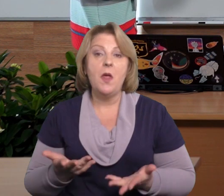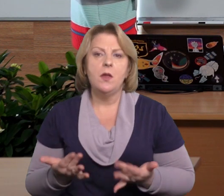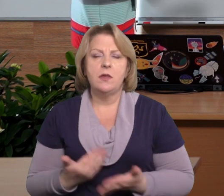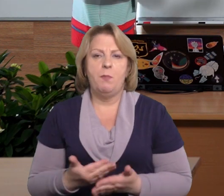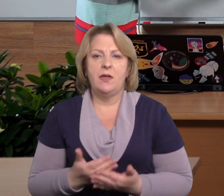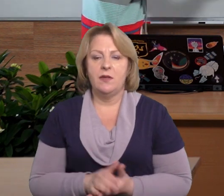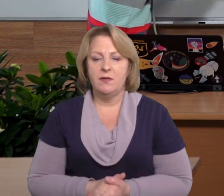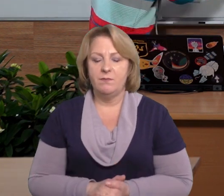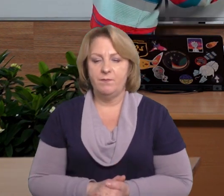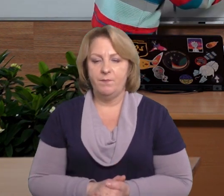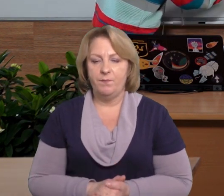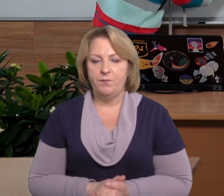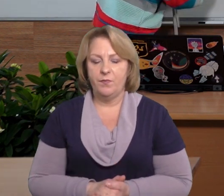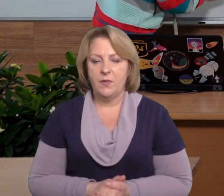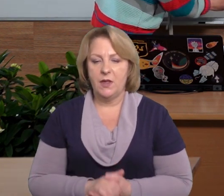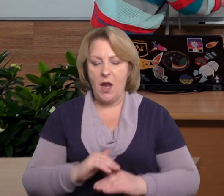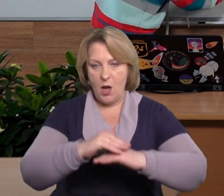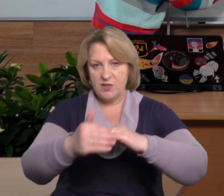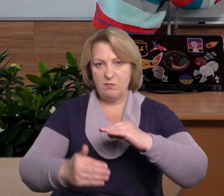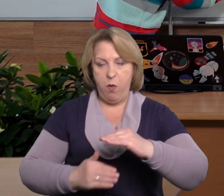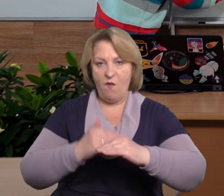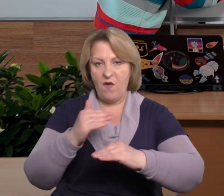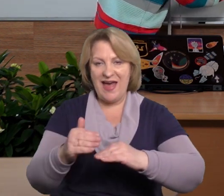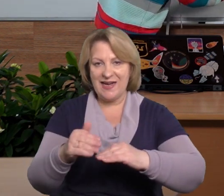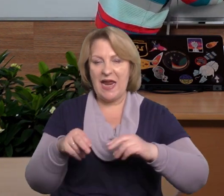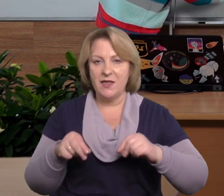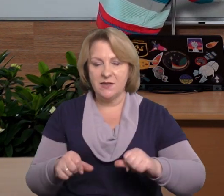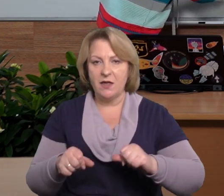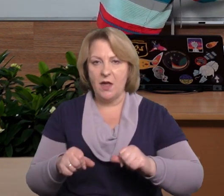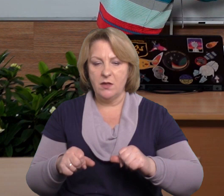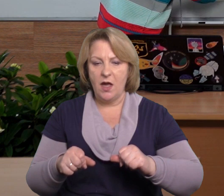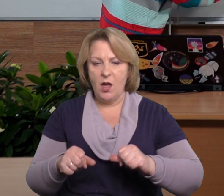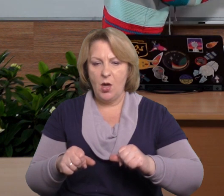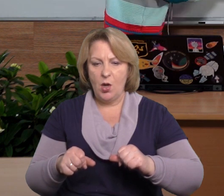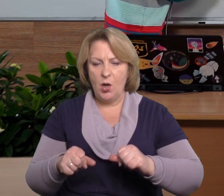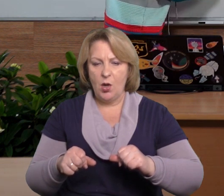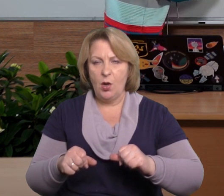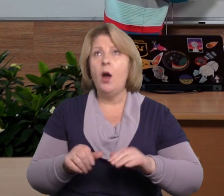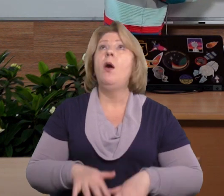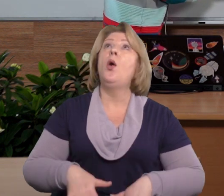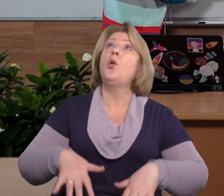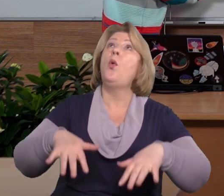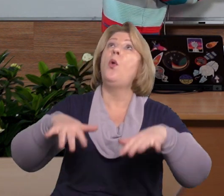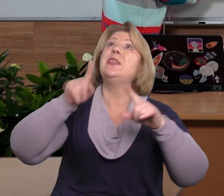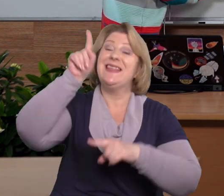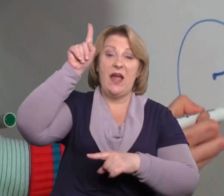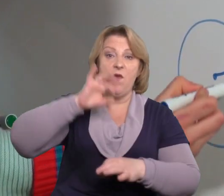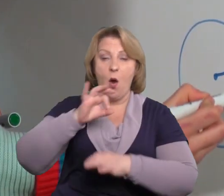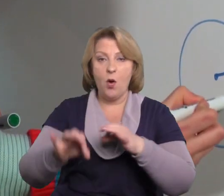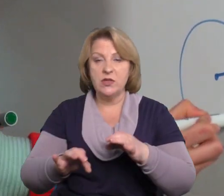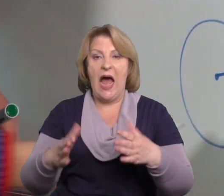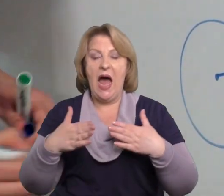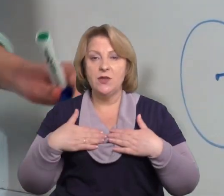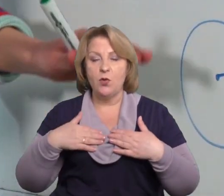будемо із поверхні Землі рухатися все далі в космос, да? Тобто до